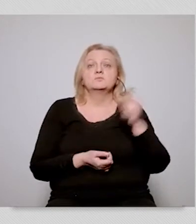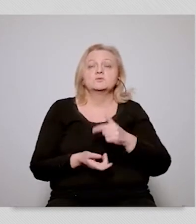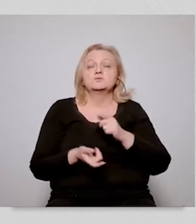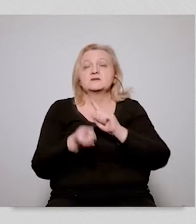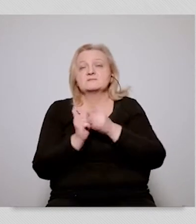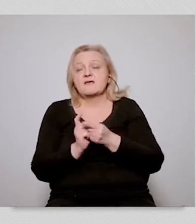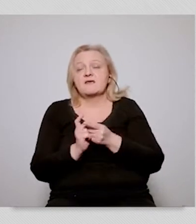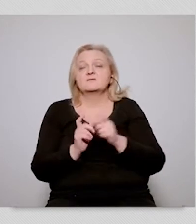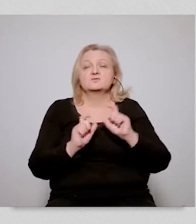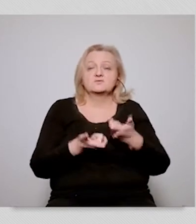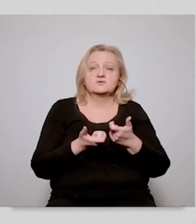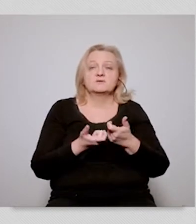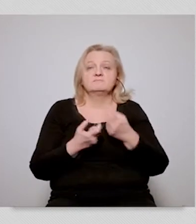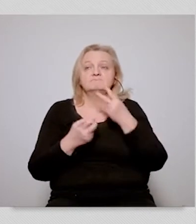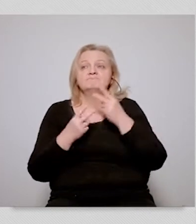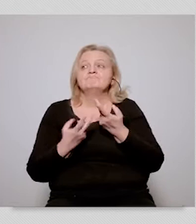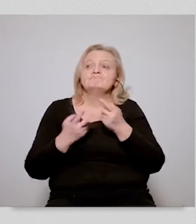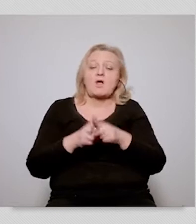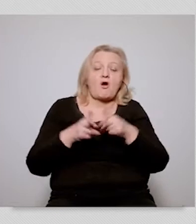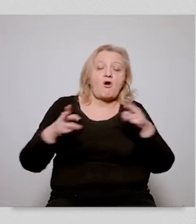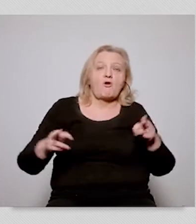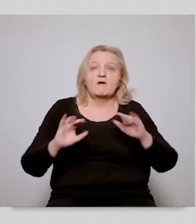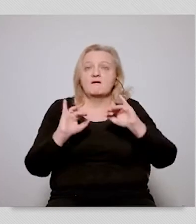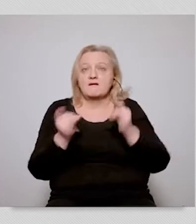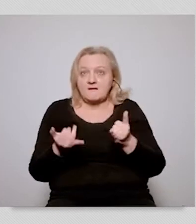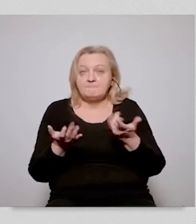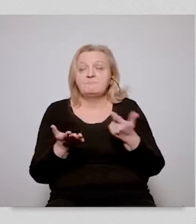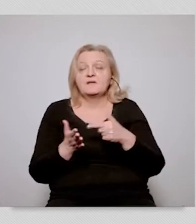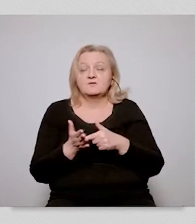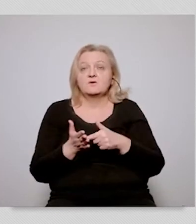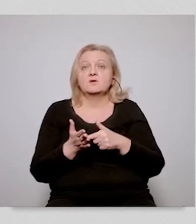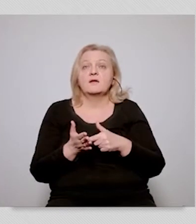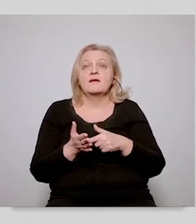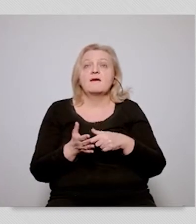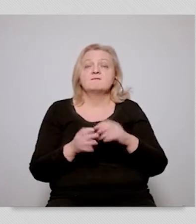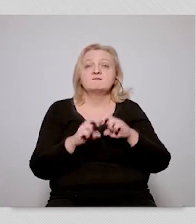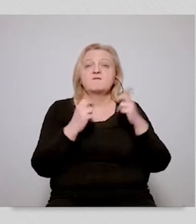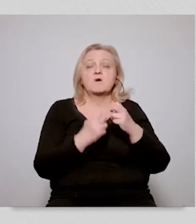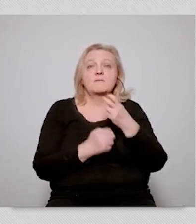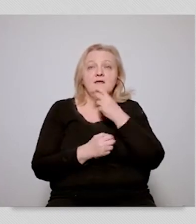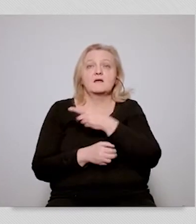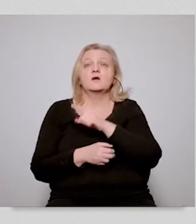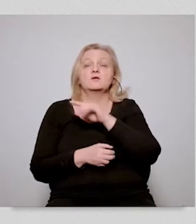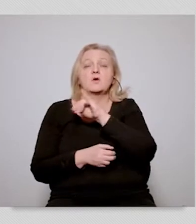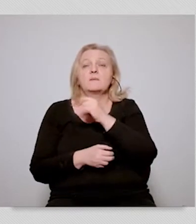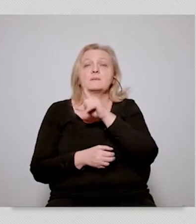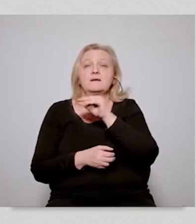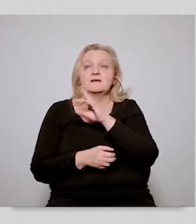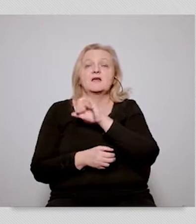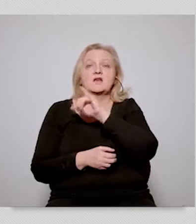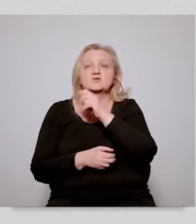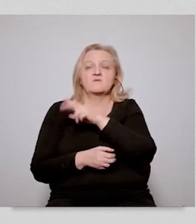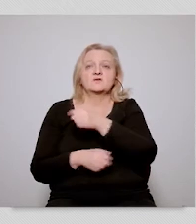jakim tempie, w jakiej perspektywie czasowej. Ale Forum Energii, którego Joanna Pandera-Maćkowiak jest szefową,